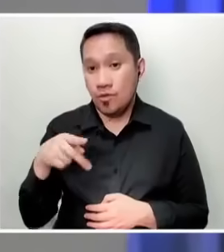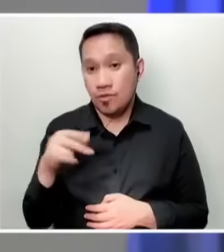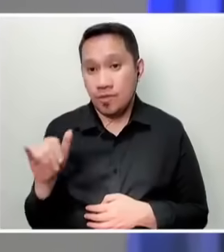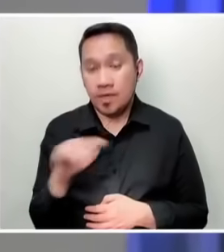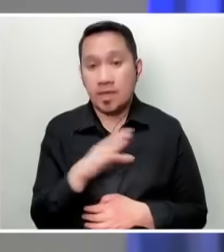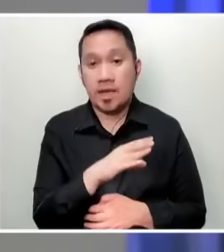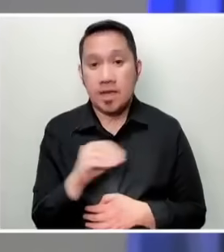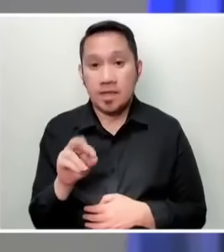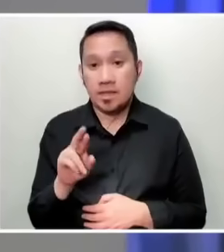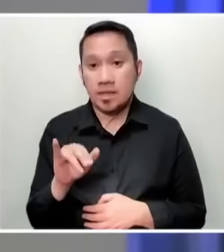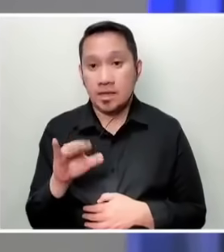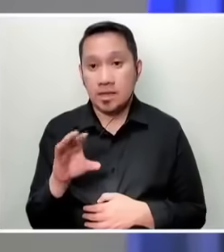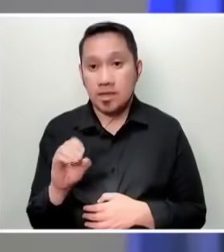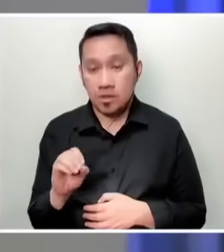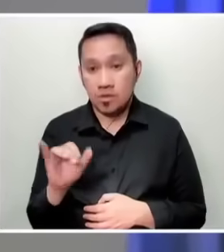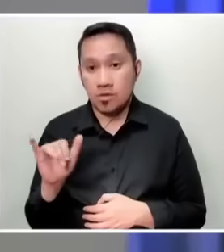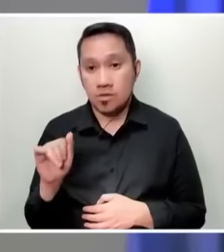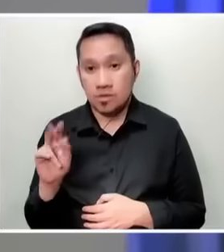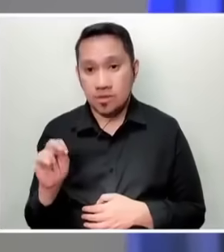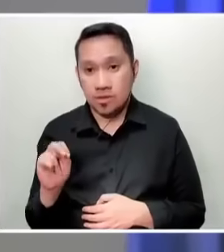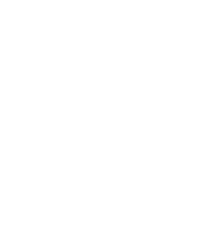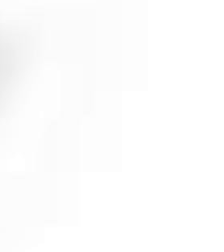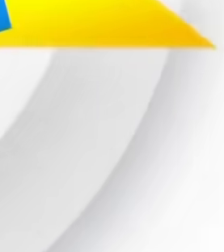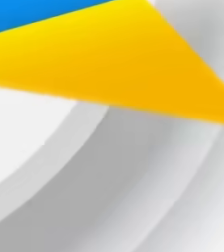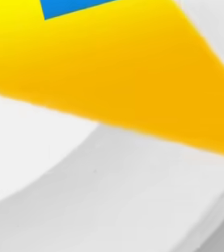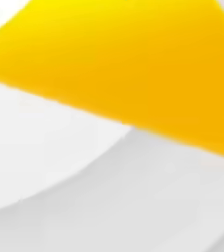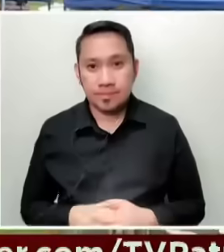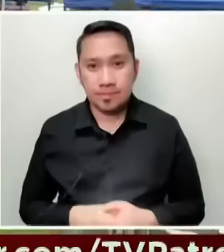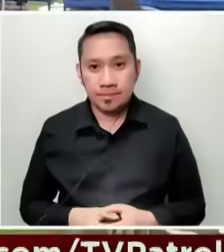Yan. Nagpapatrol, Ana Cerezo.